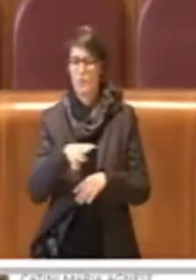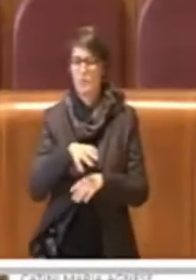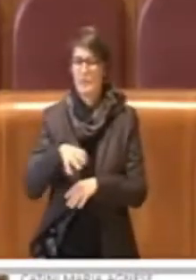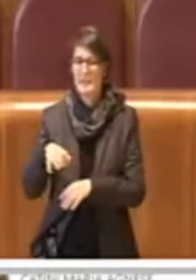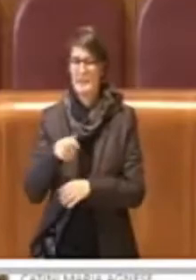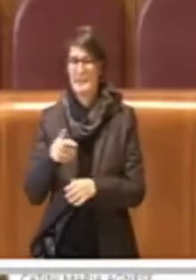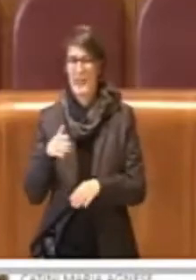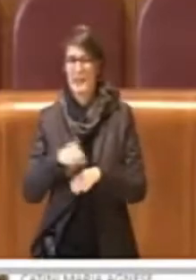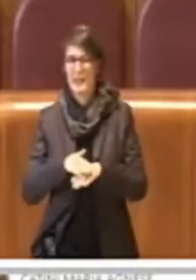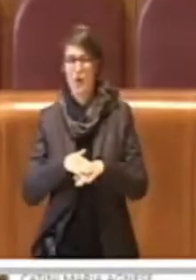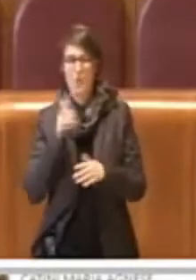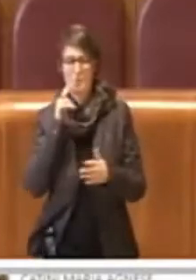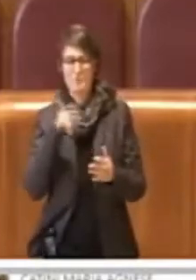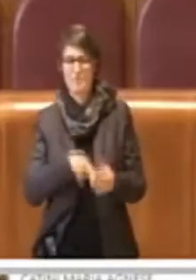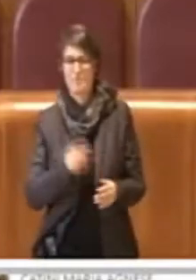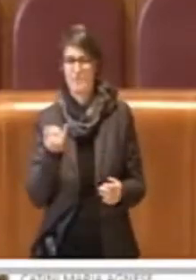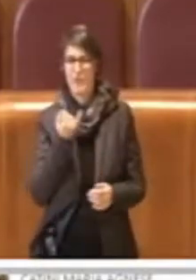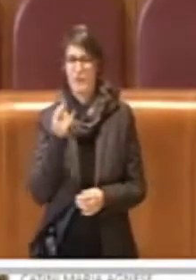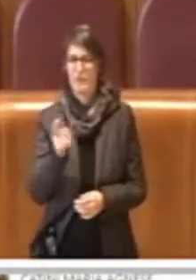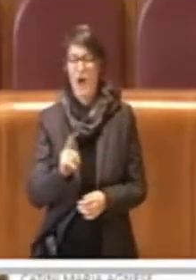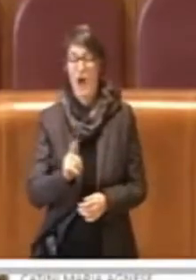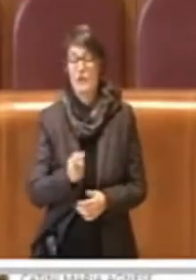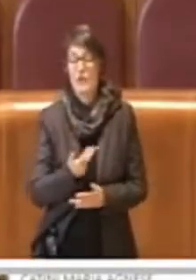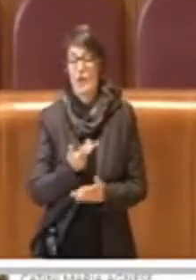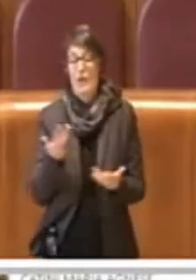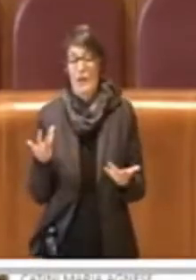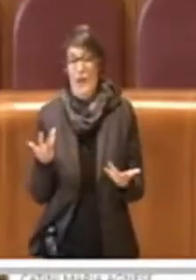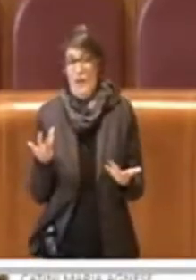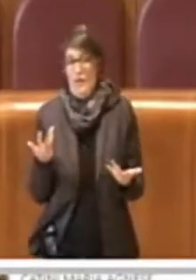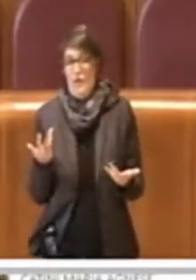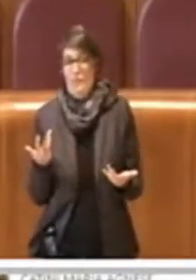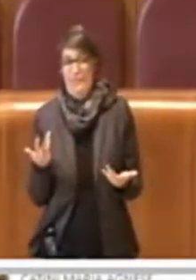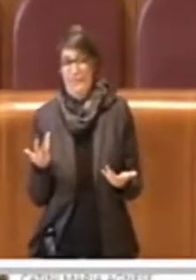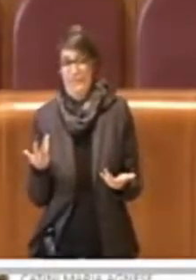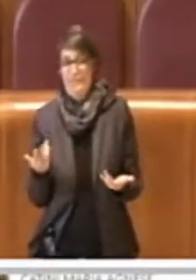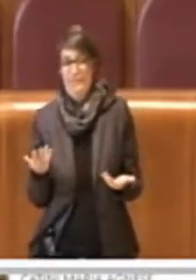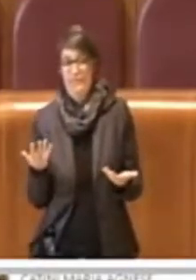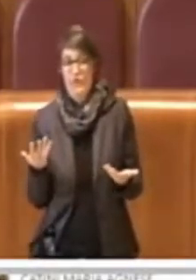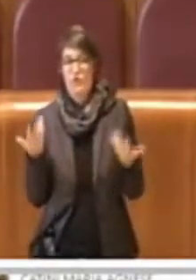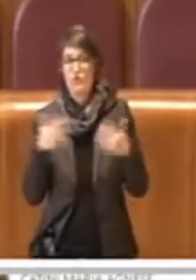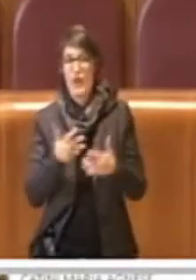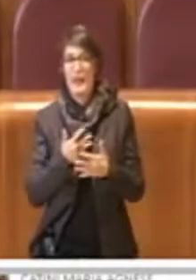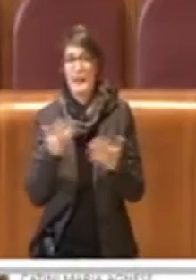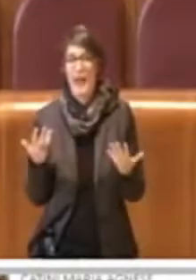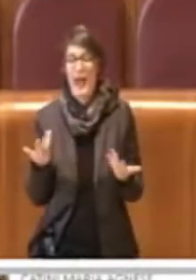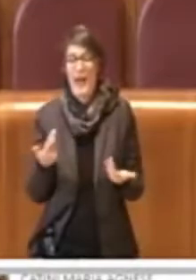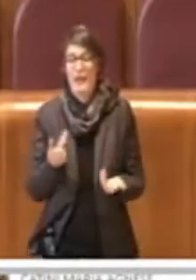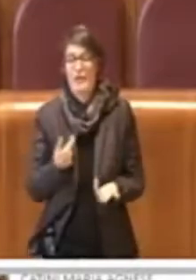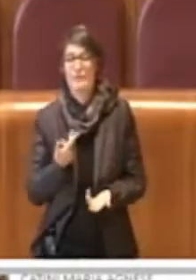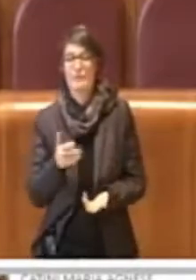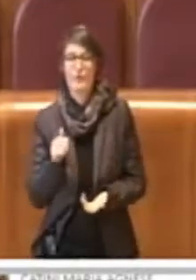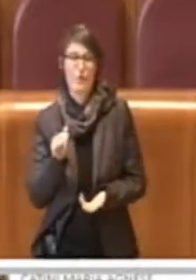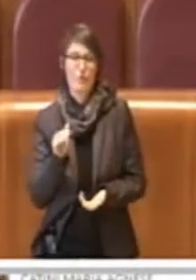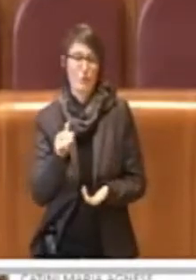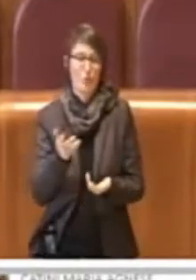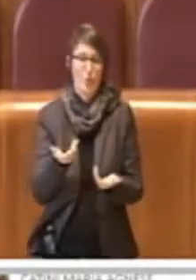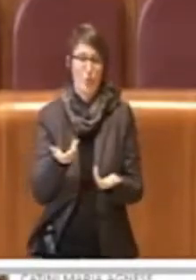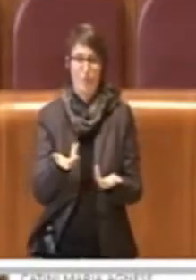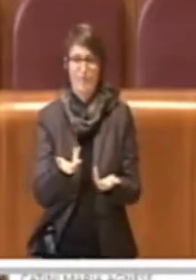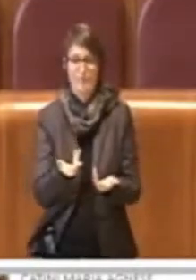dei ministeri competenti, non potevano far altro che pensare a un destino, a una sorte come quella che si è